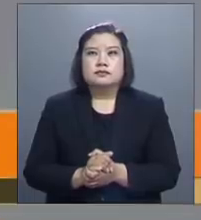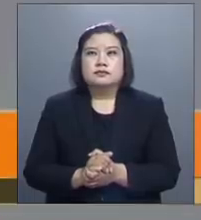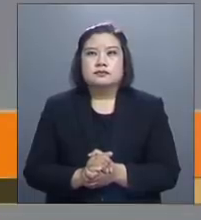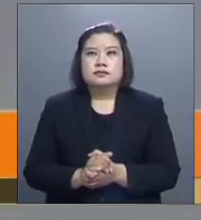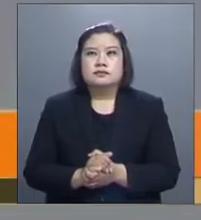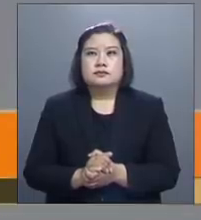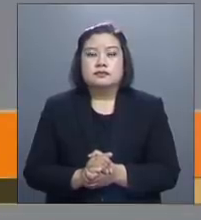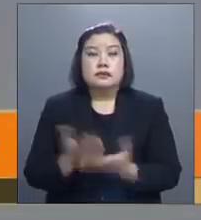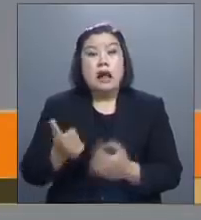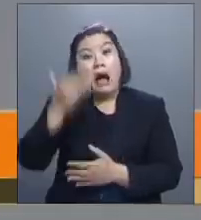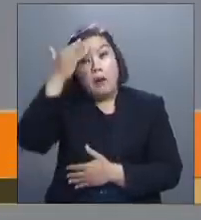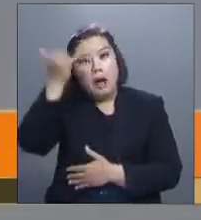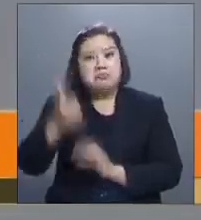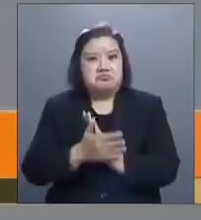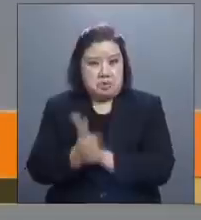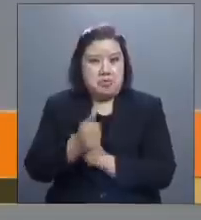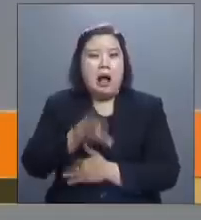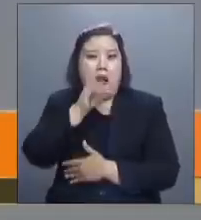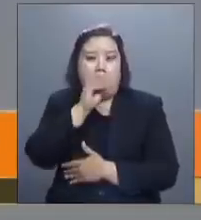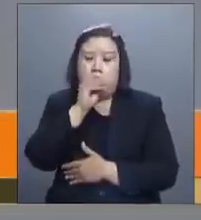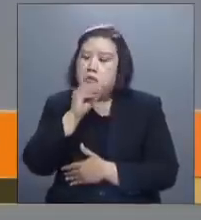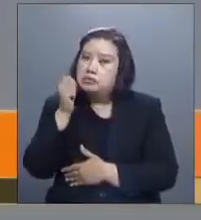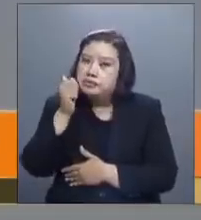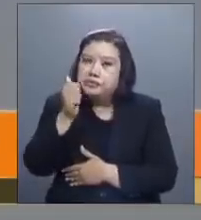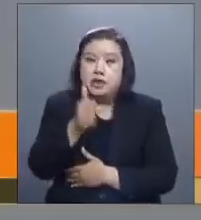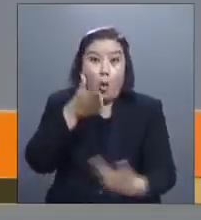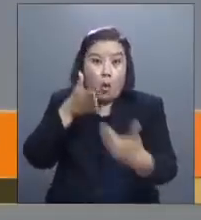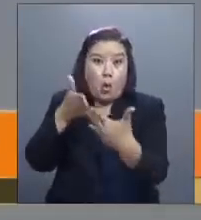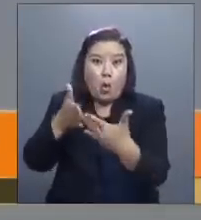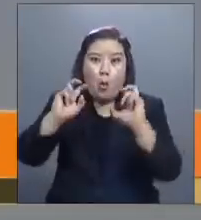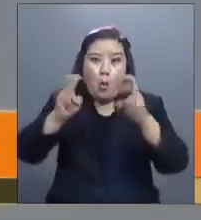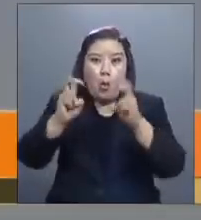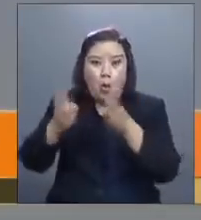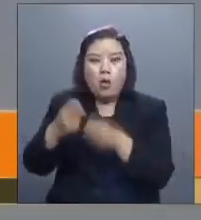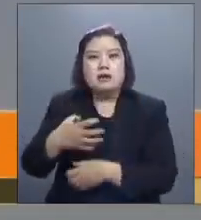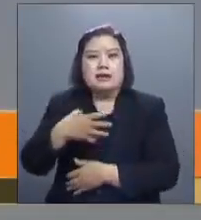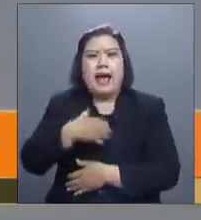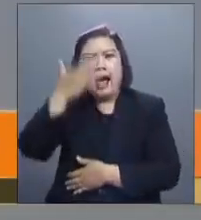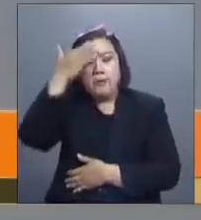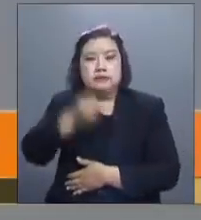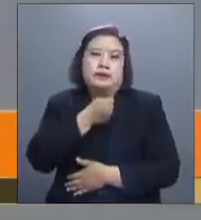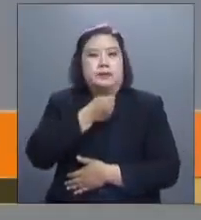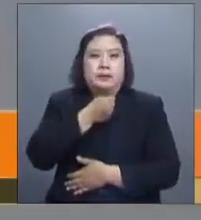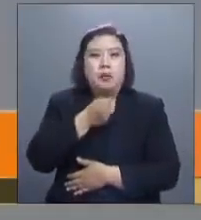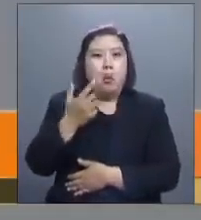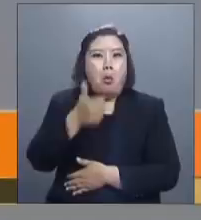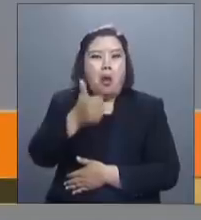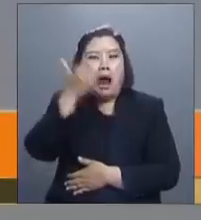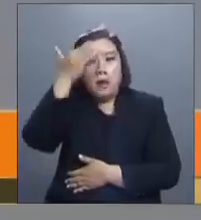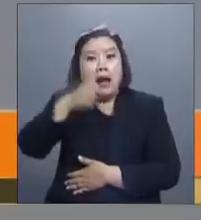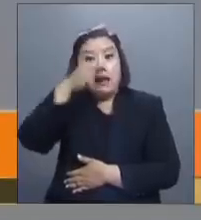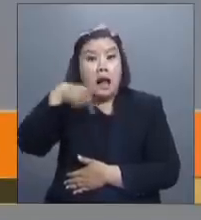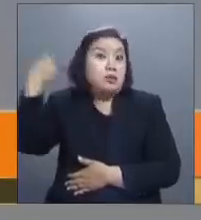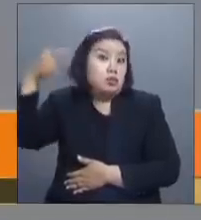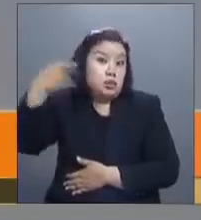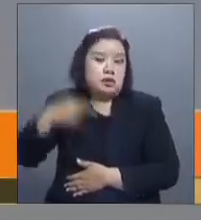kids with และด้วยทักษะการตอบคำถามที่เฉียบคมตรงประเด็นจนได้ฉายาอย่าให้จับไมค์สาวงามชาวไทยไม่เพียงสื่อสารด้วย